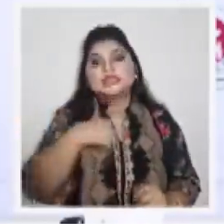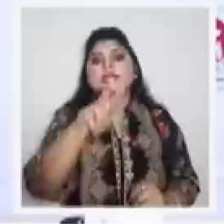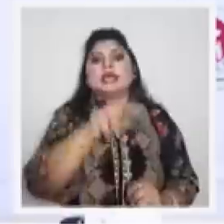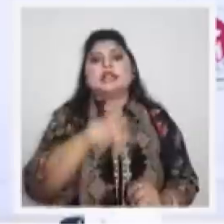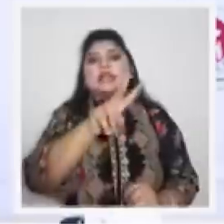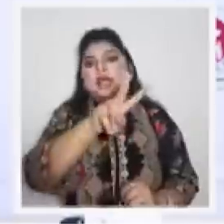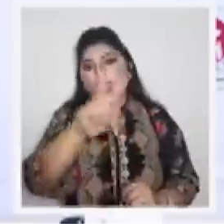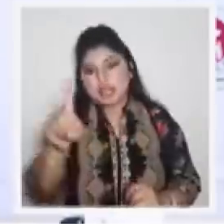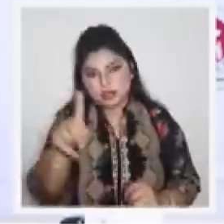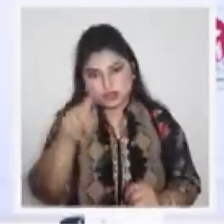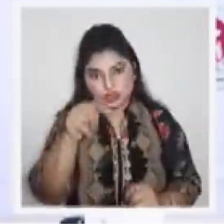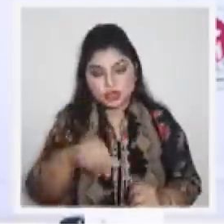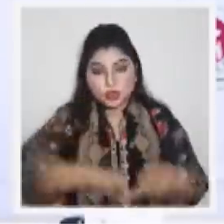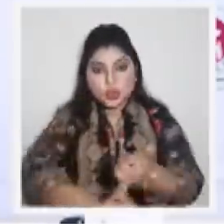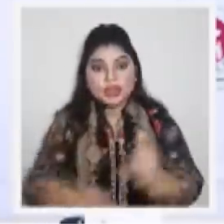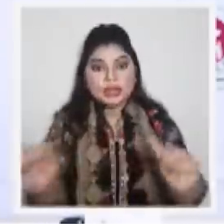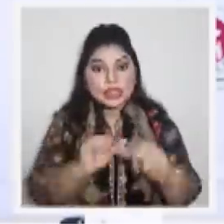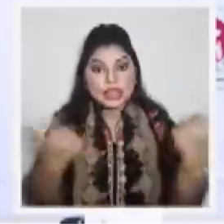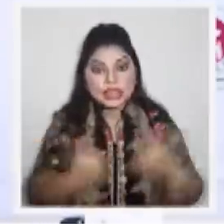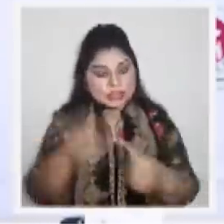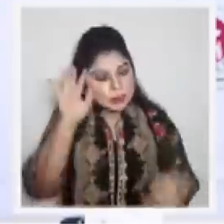61,288 জন এবং এ পর্যন্ত